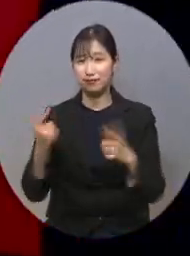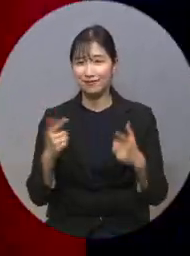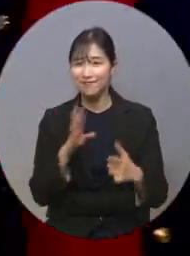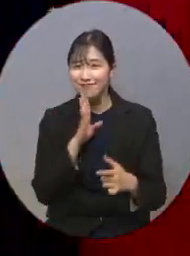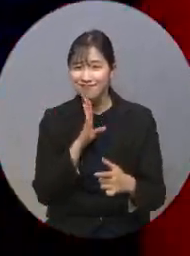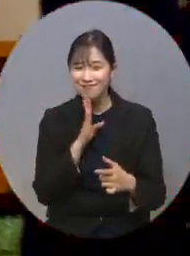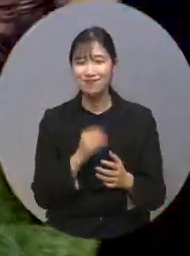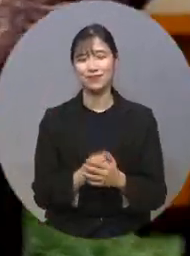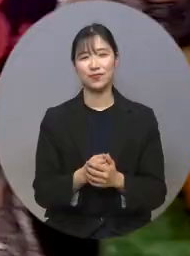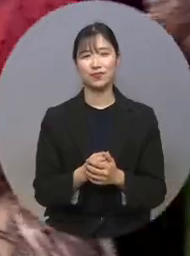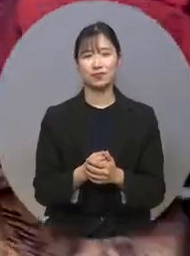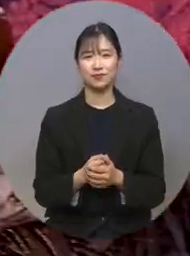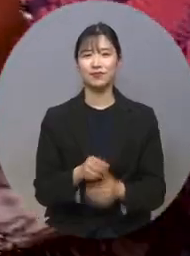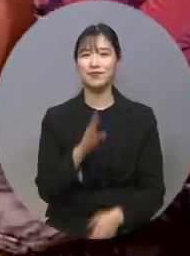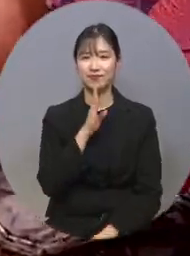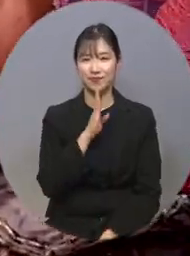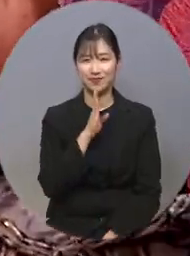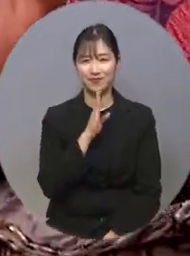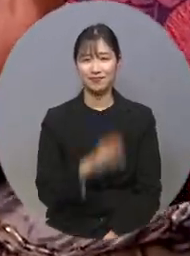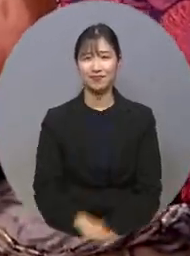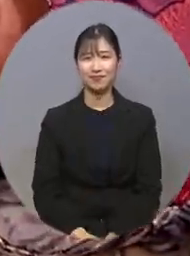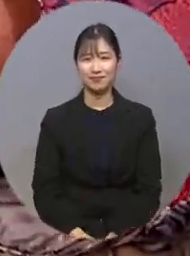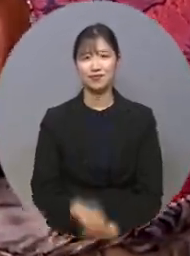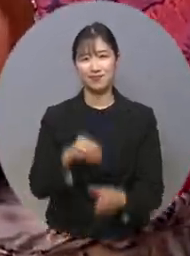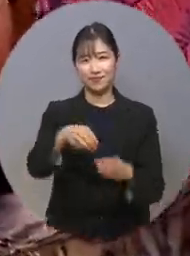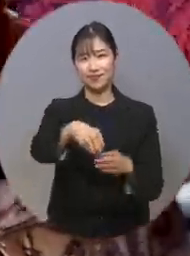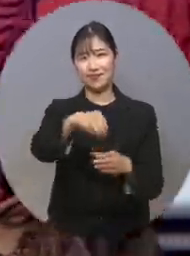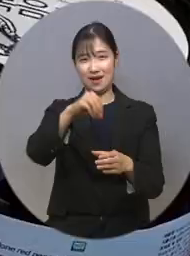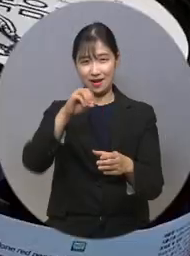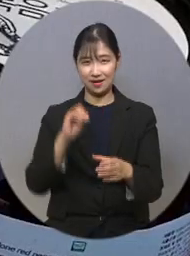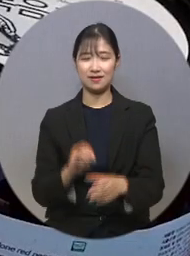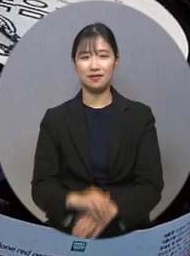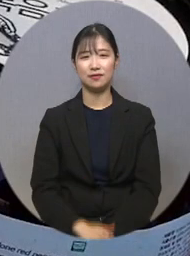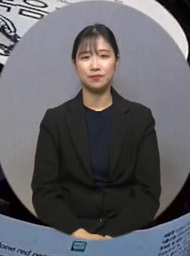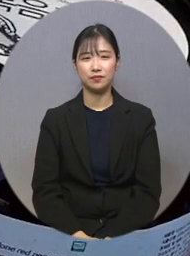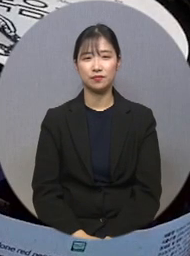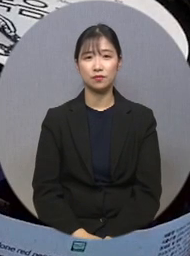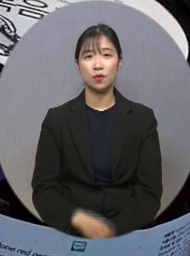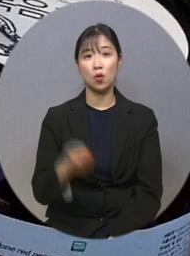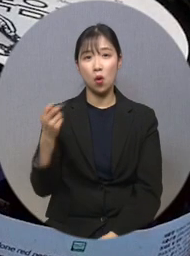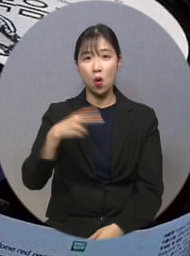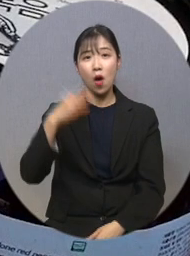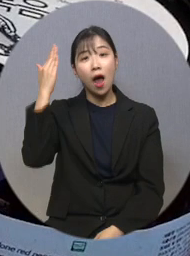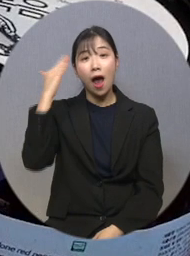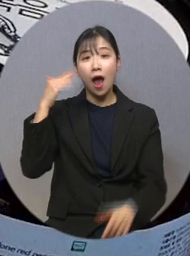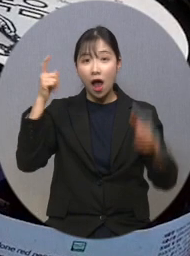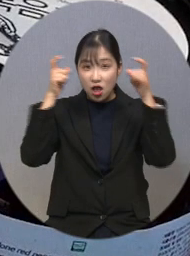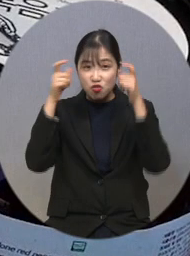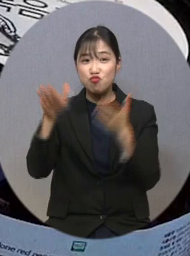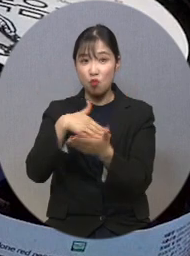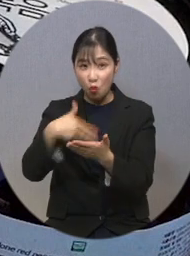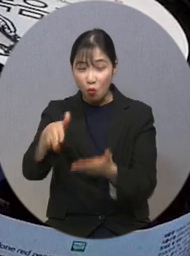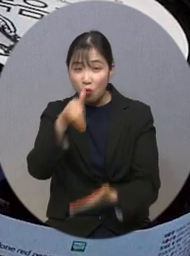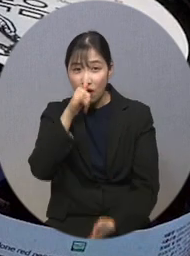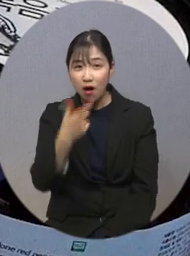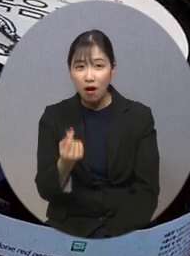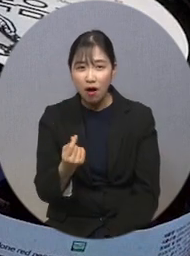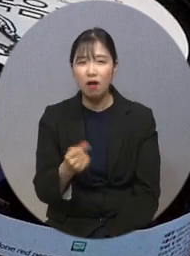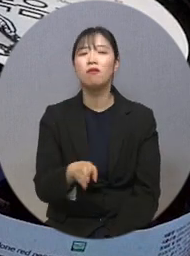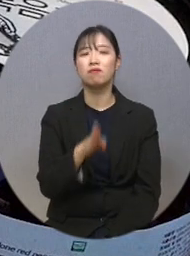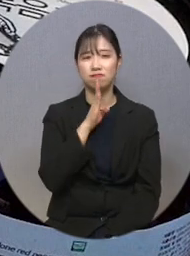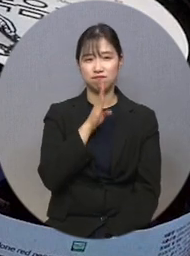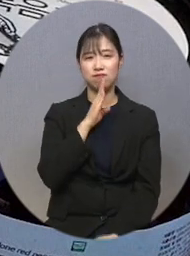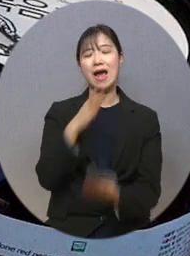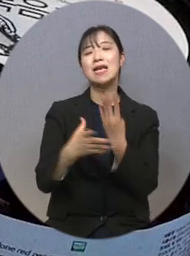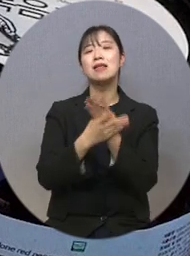맞습니다. 아. 네. 저희 이거를 이제 따서. 한우 볶음도 있네. 네. 한우 볶음도 있고. 아. 그래서